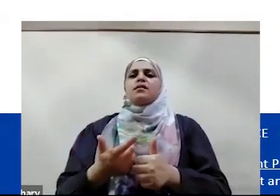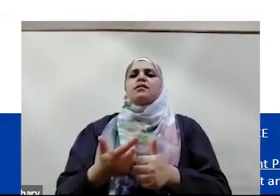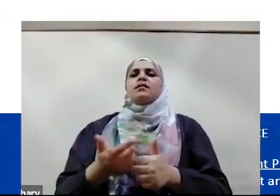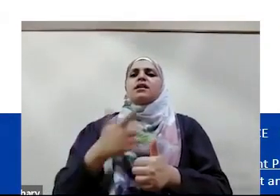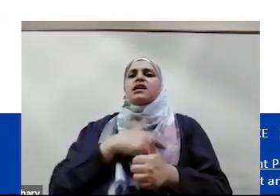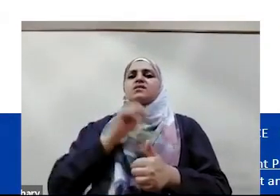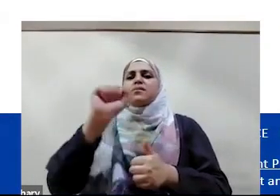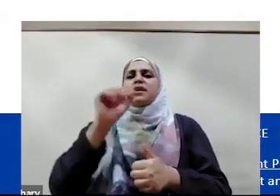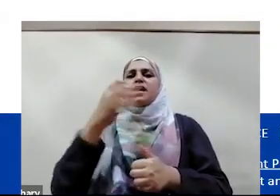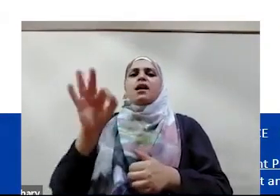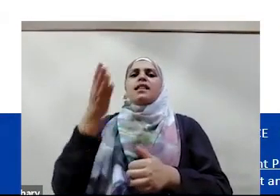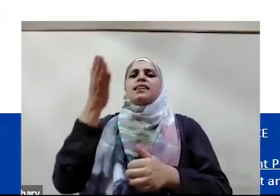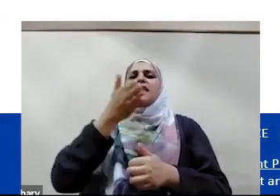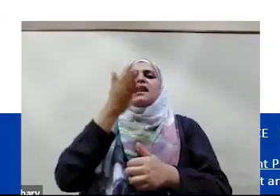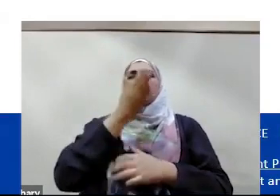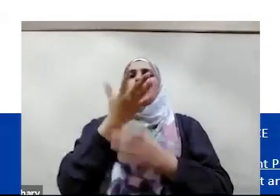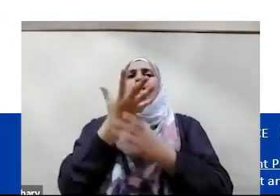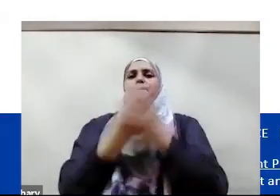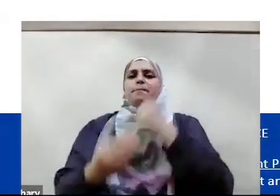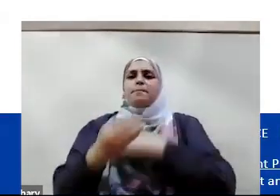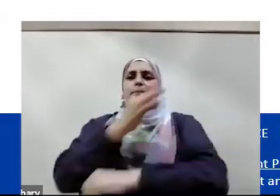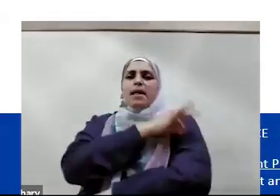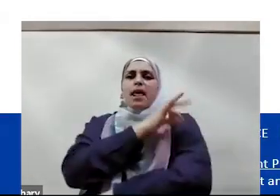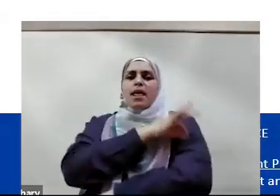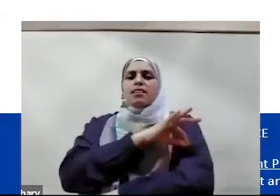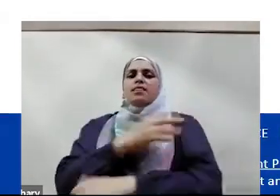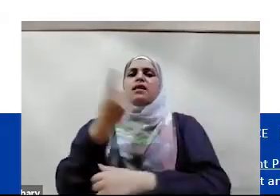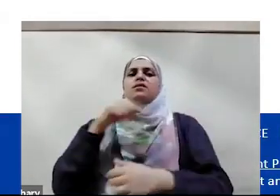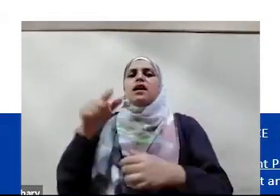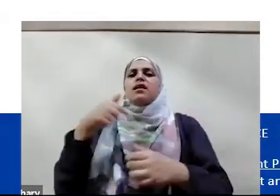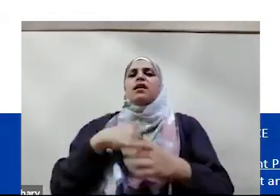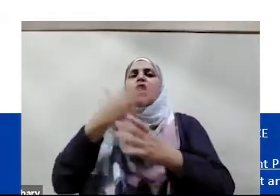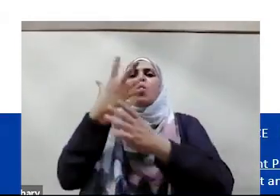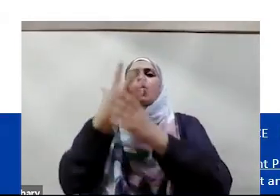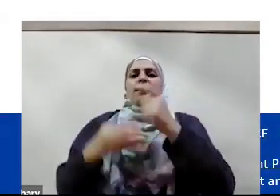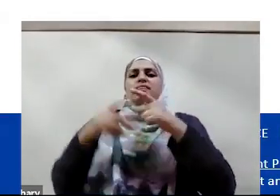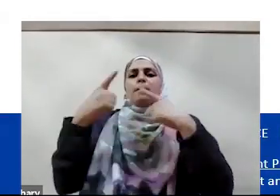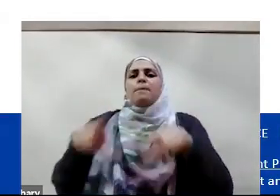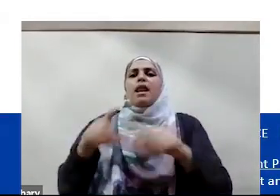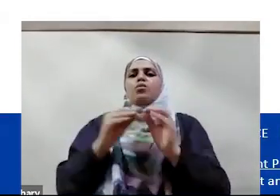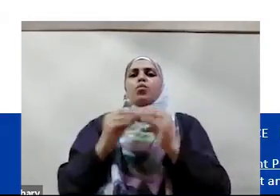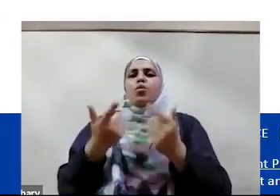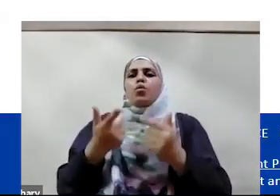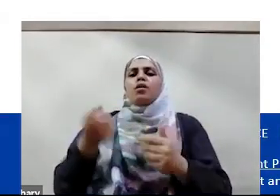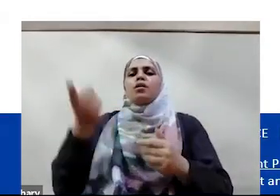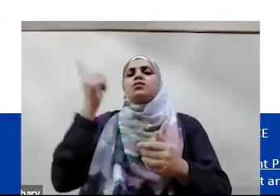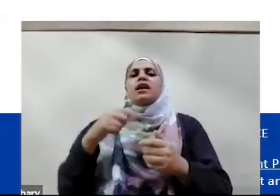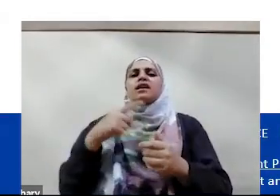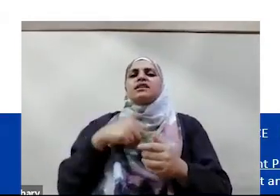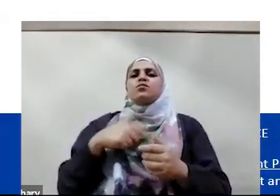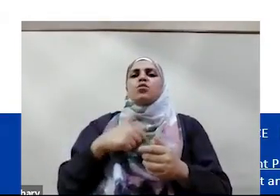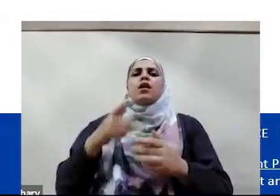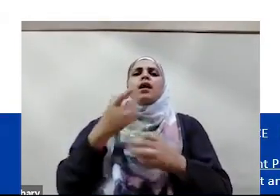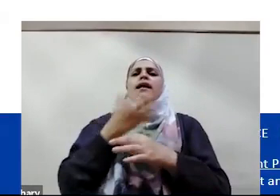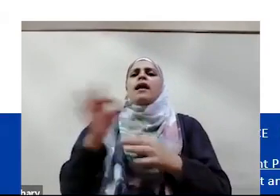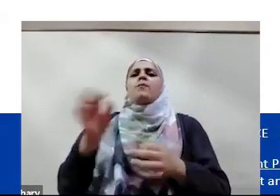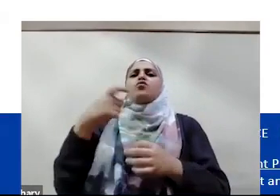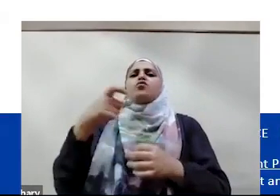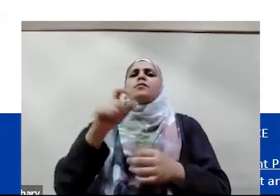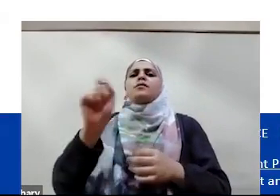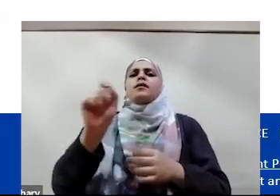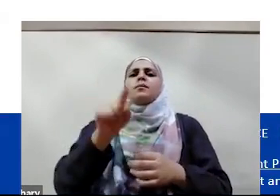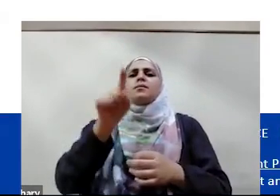اسم حضراتكم، تاريخ الميلاد، المدينة اللي حضراتكم اتولدتوا فيها، البلد اللي حضراتكم اتولدتوا فيها، كل ده بيكون